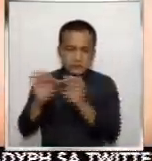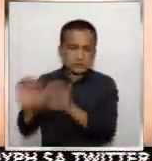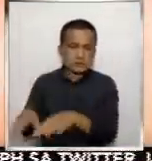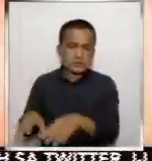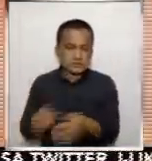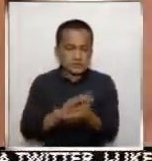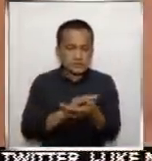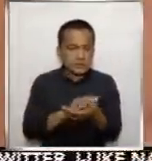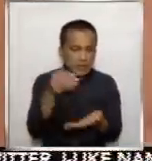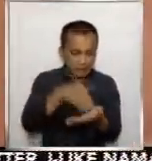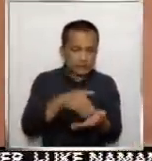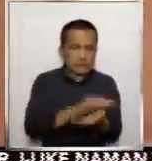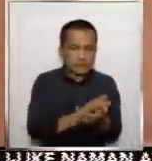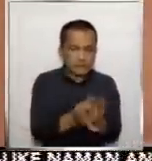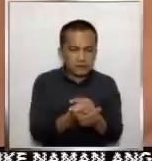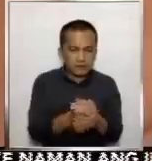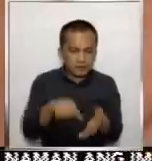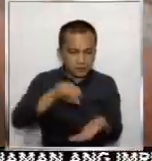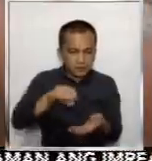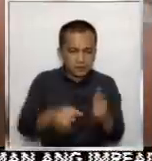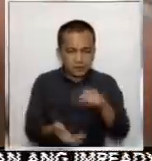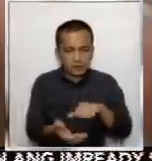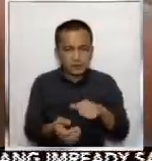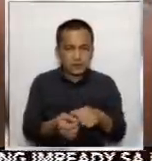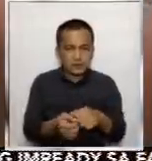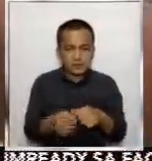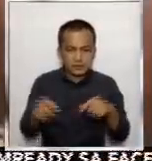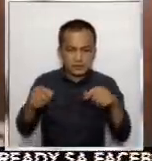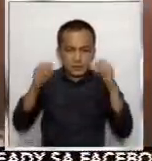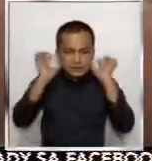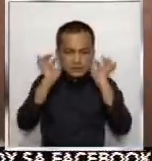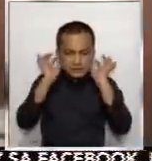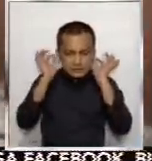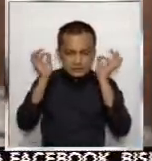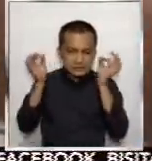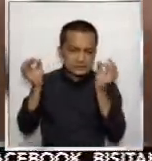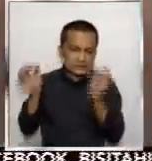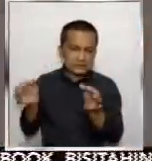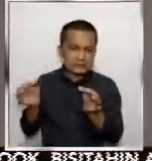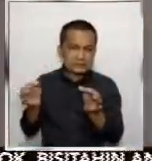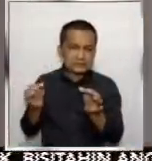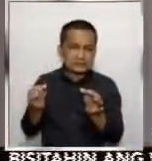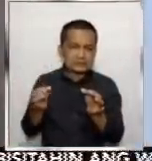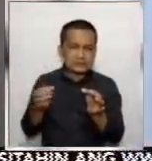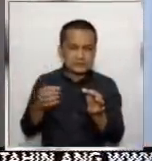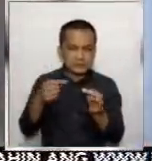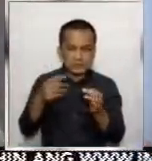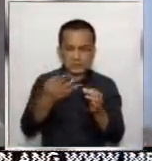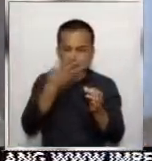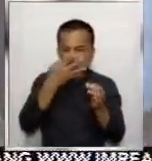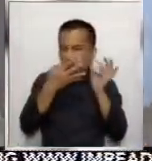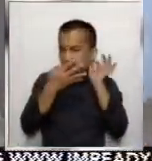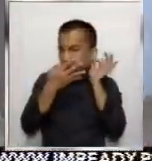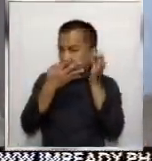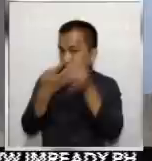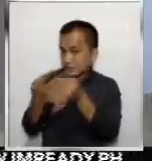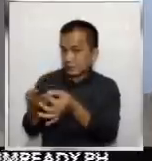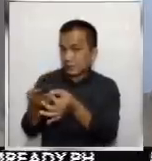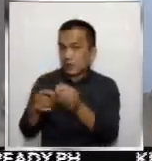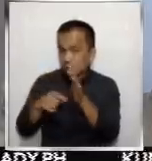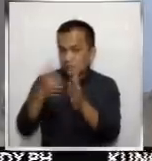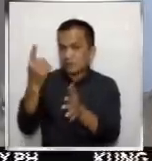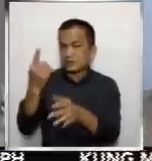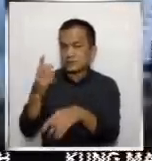ng kamay. Alisin sa bahagi ng strap nang hindi hinahawakan ang harapang bahagi. Pang single use lang ito kaya itapon agad